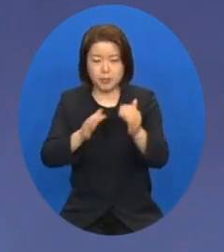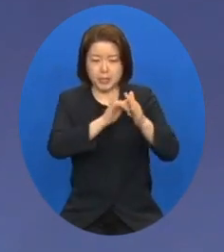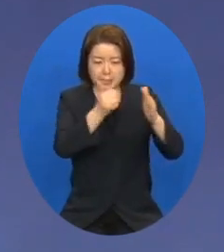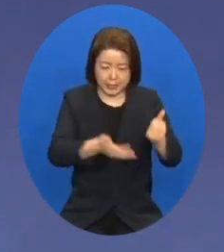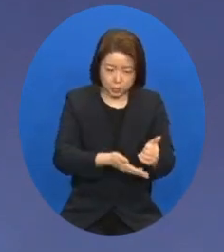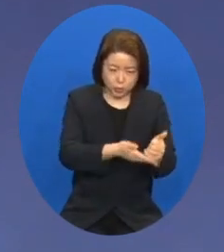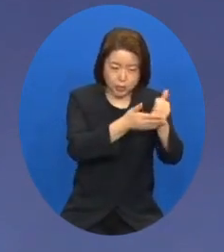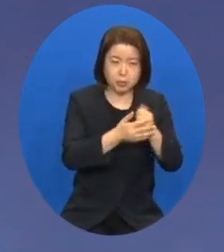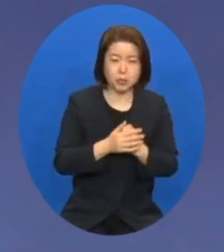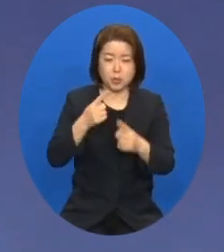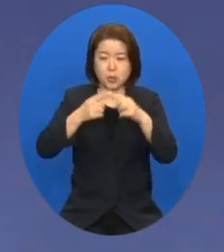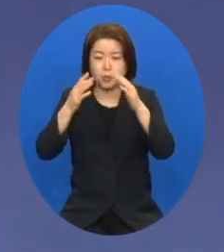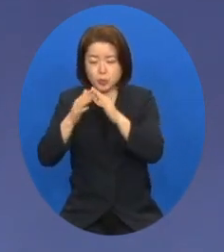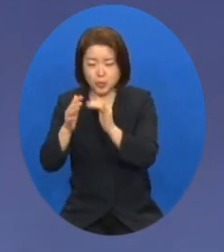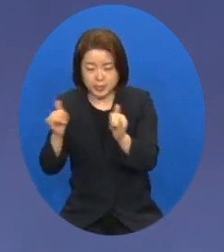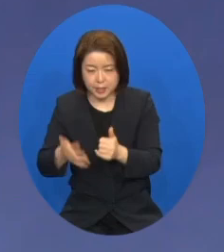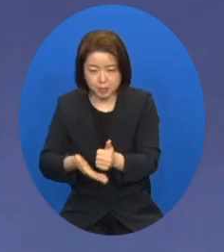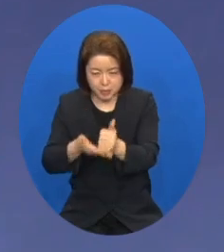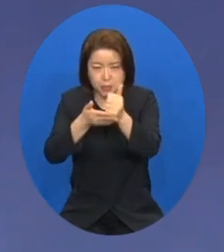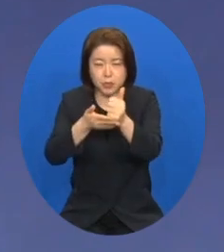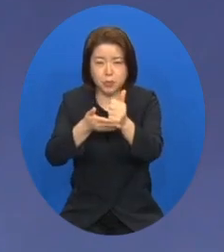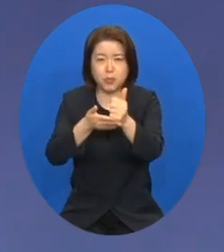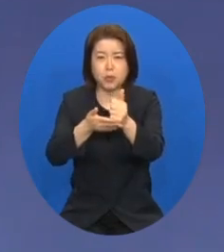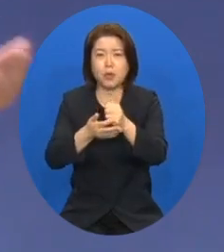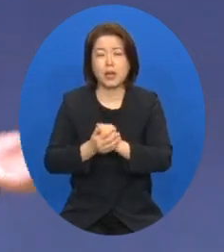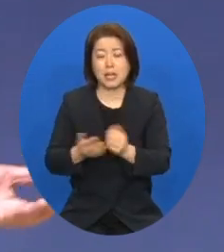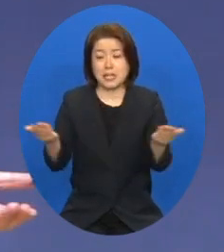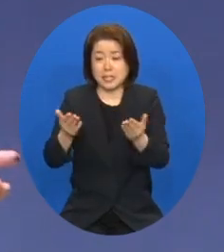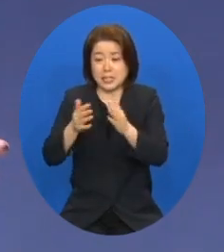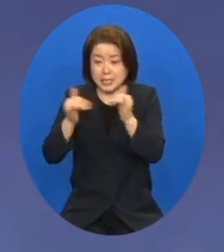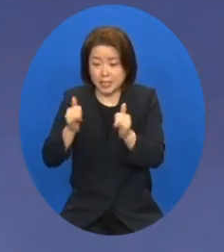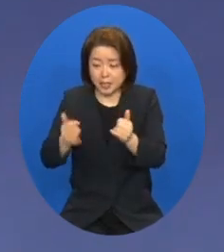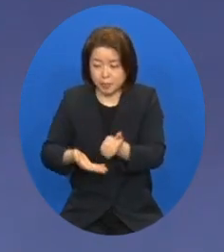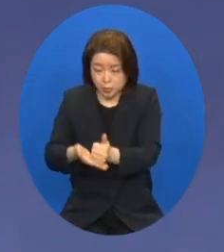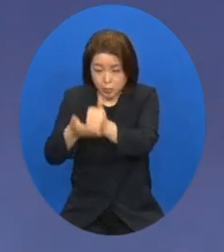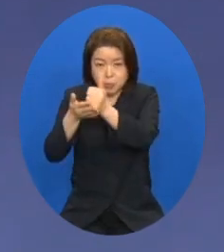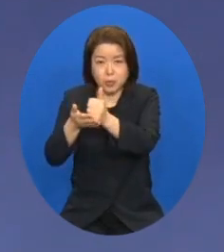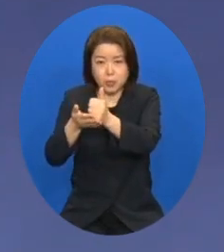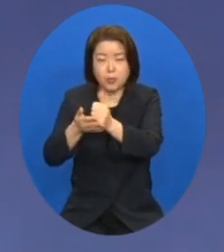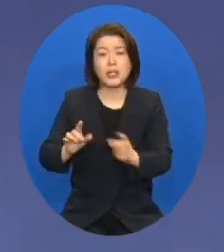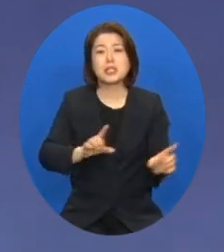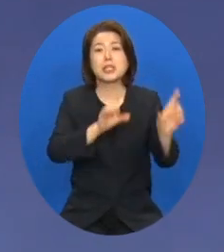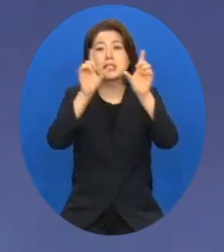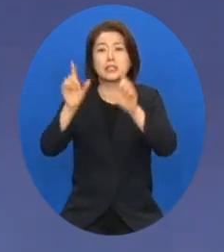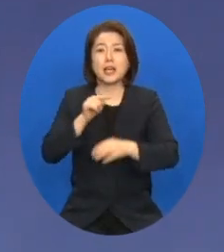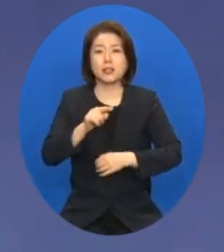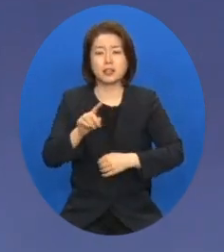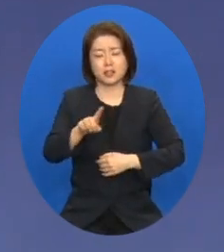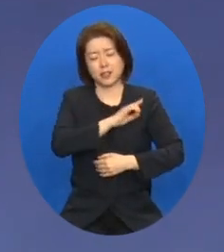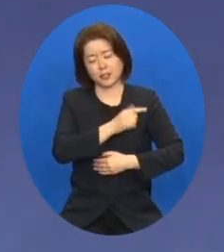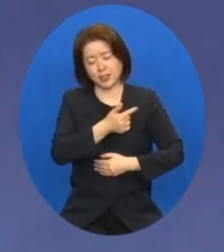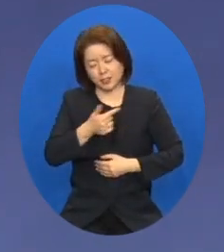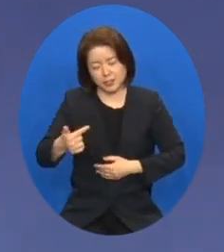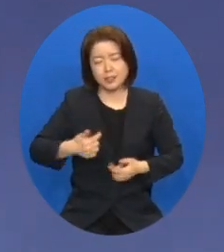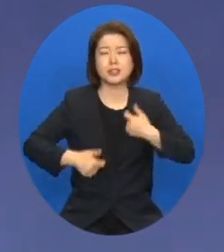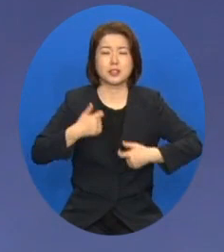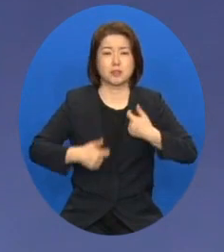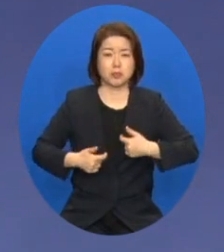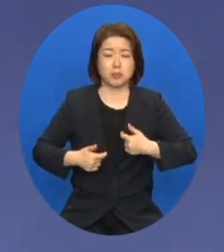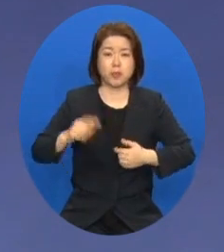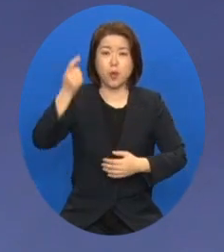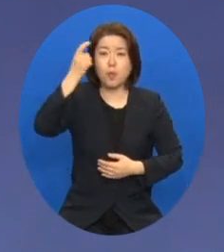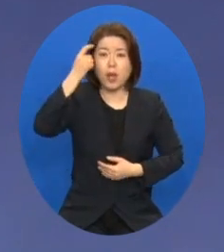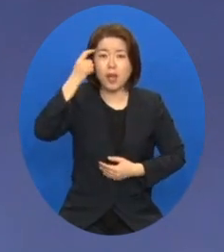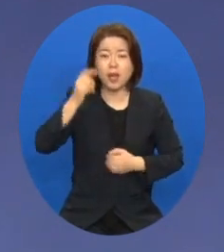섬기고 교인들을 그렇게 섬기고 직장 동료들을 그렇게 섬기며 사는 것이 가장 큰 기쁨입니다 왜